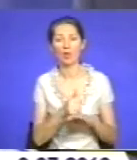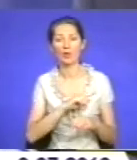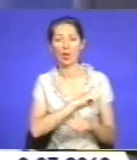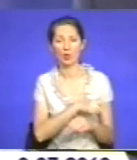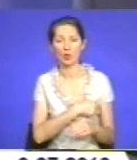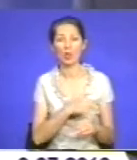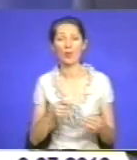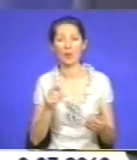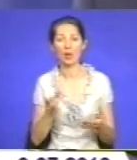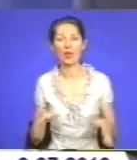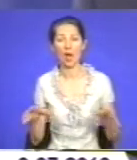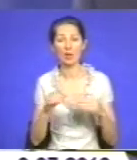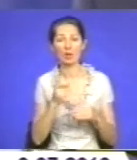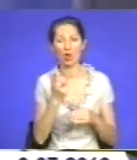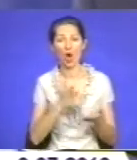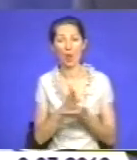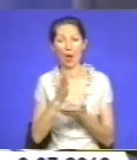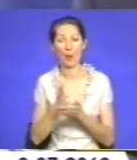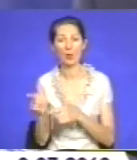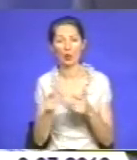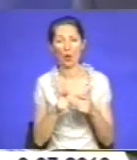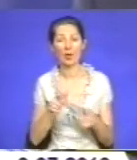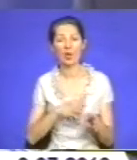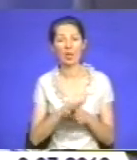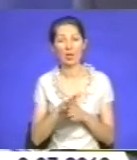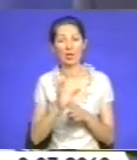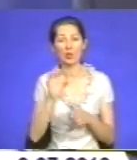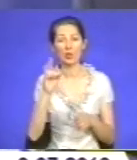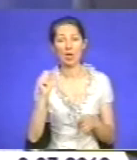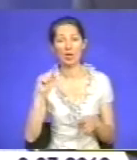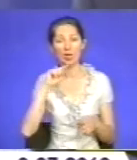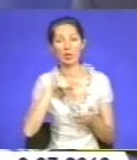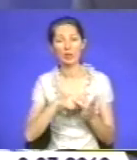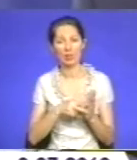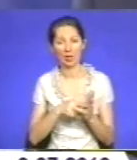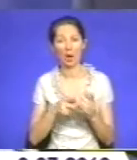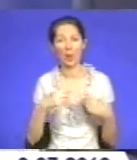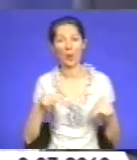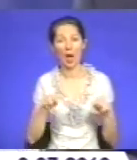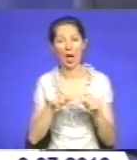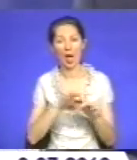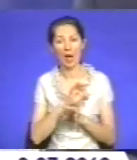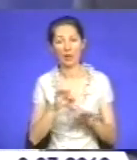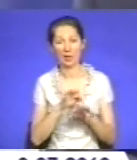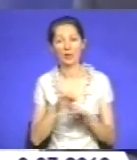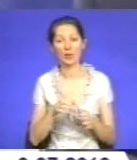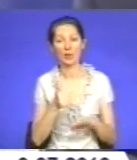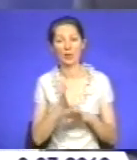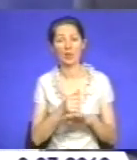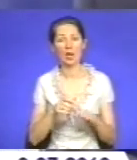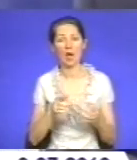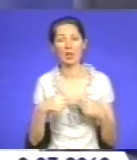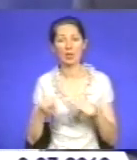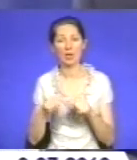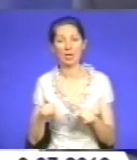напрямках. Це підготовка до реалізації інвестиційних і соціально-економічних проєктів в пріоритетних отраслях економіки, забезпечення додаткових